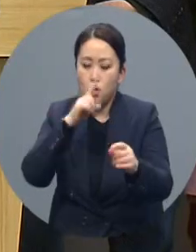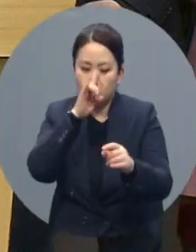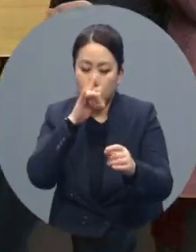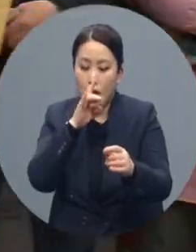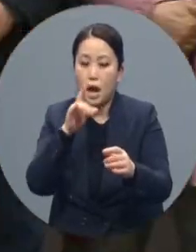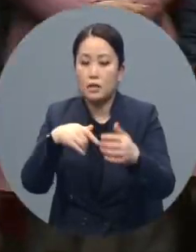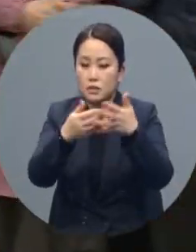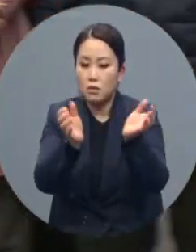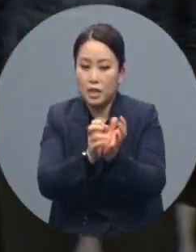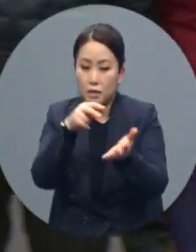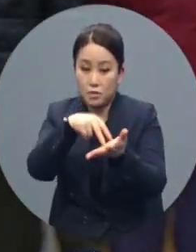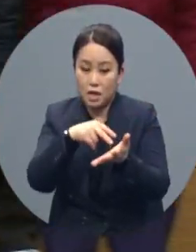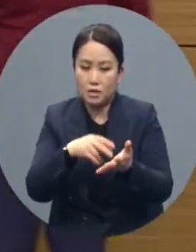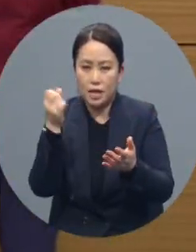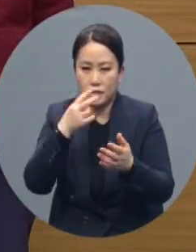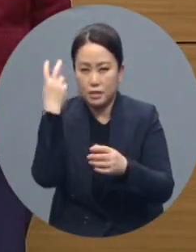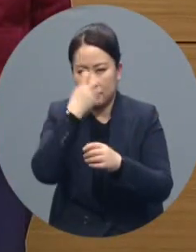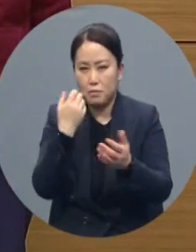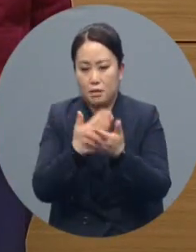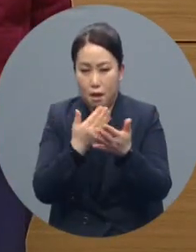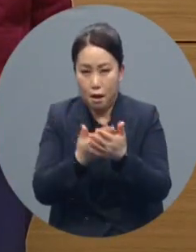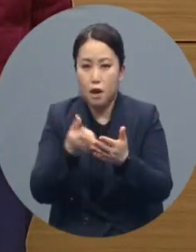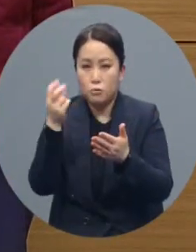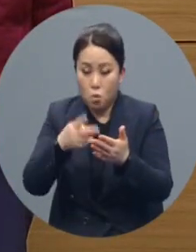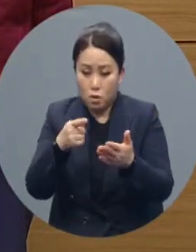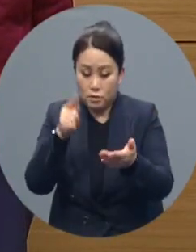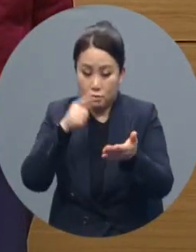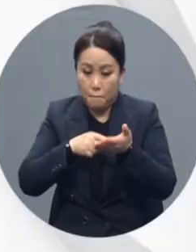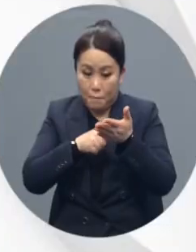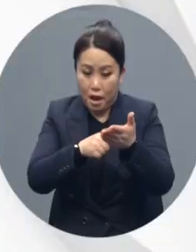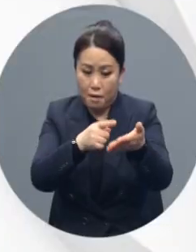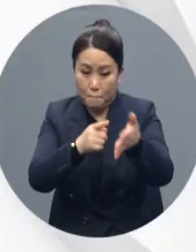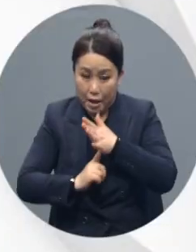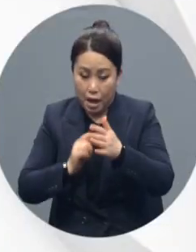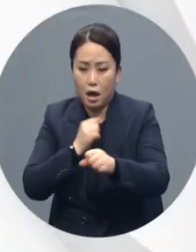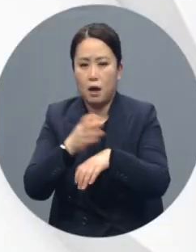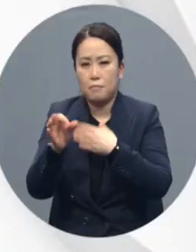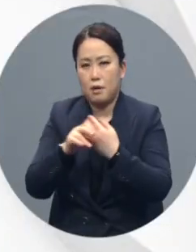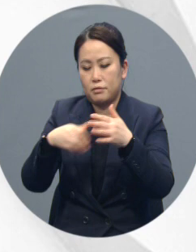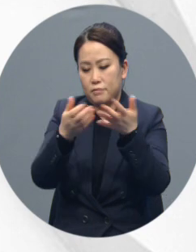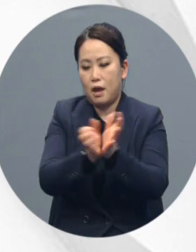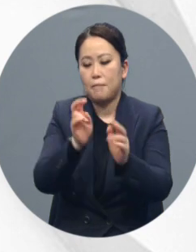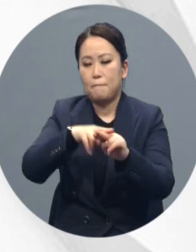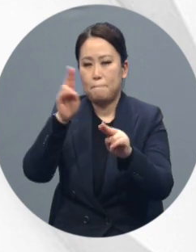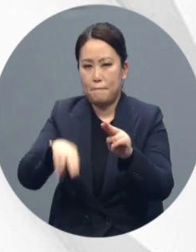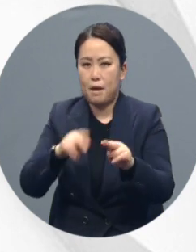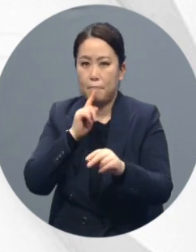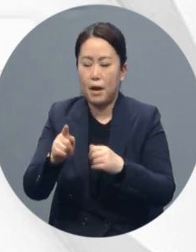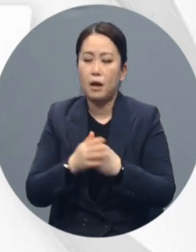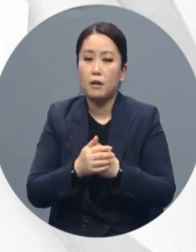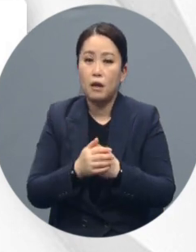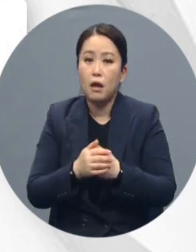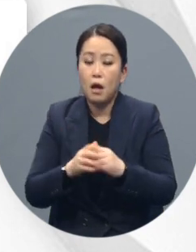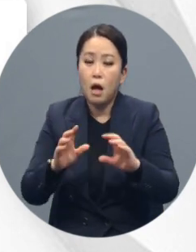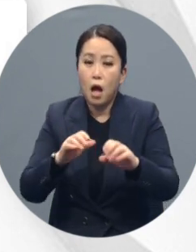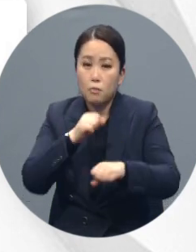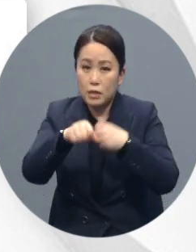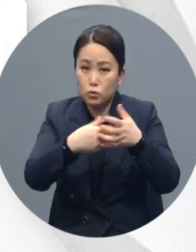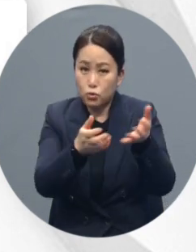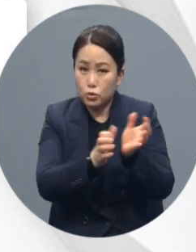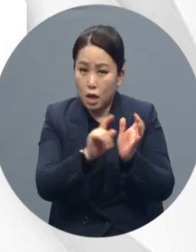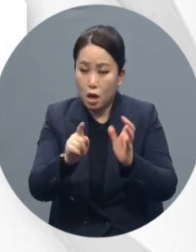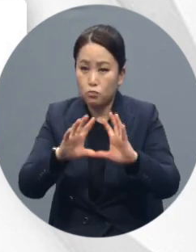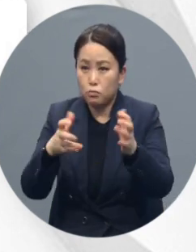경우 탈당도 불사하겠다는 입장입니다. 예비후보 숫자로 보면 국민의힘이 민주당보다 많습니다.